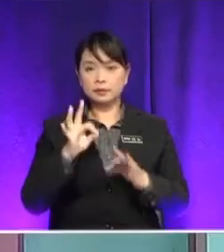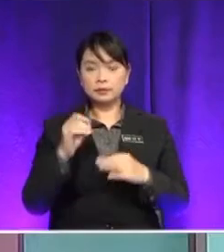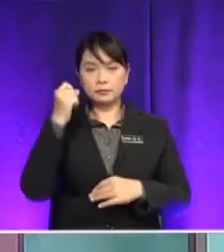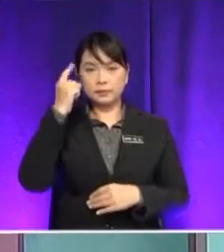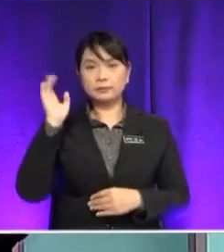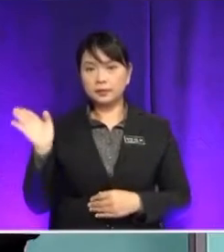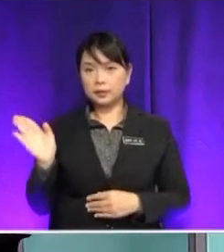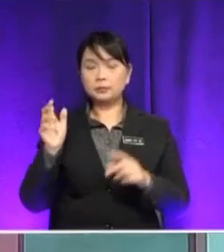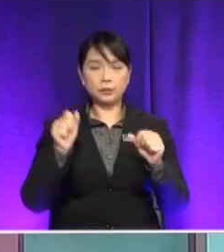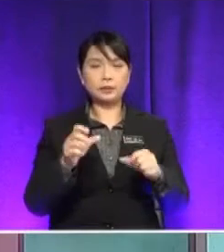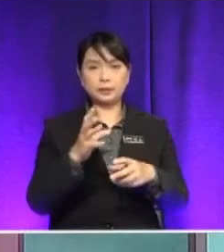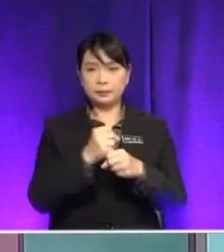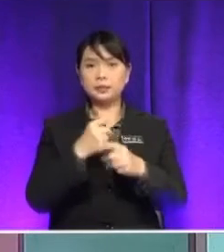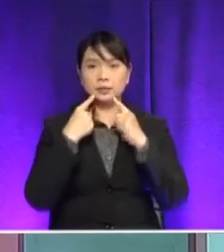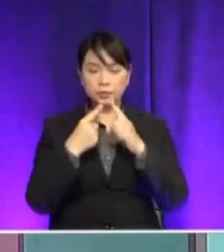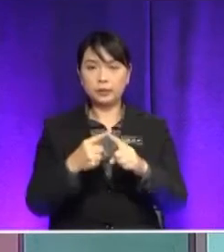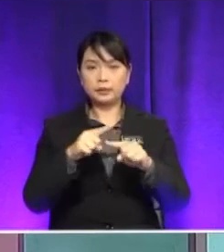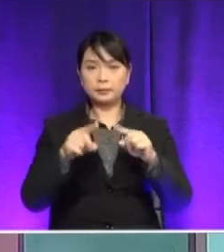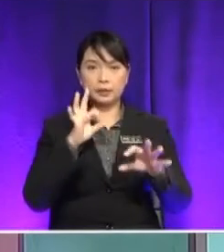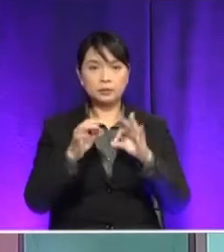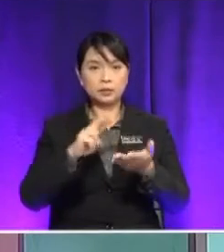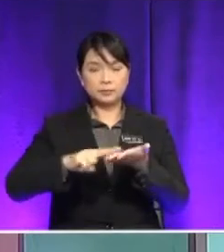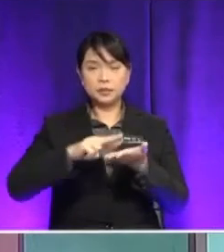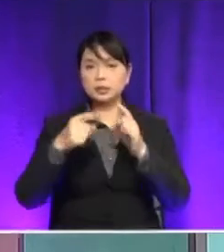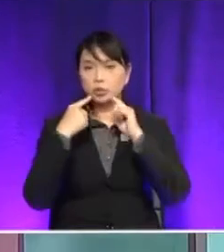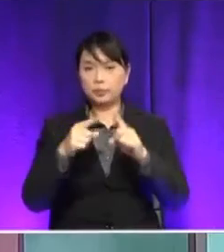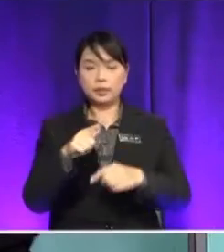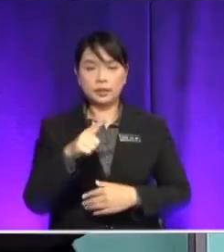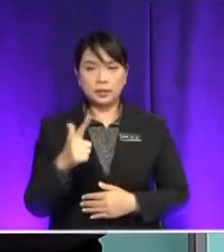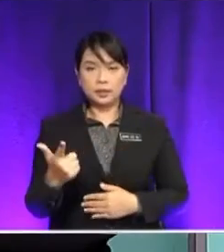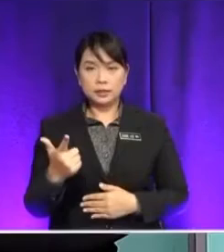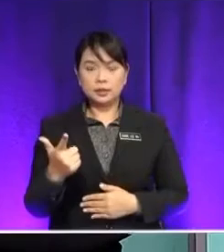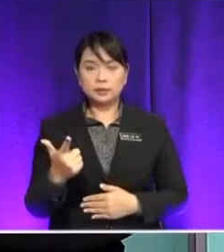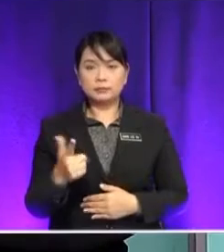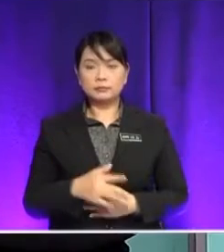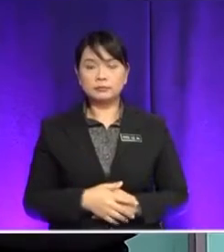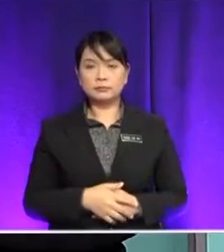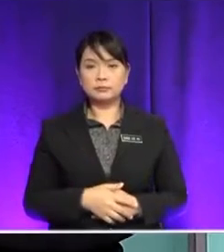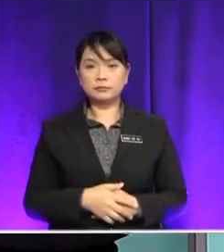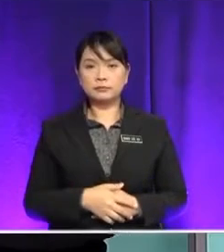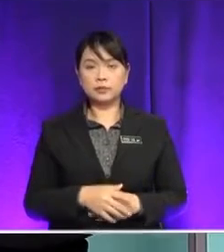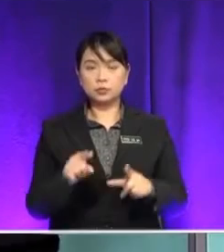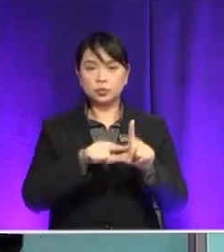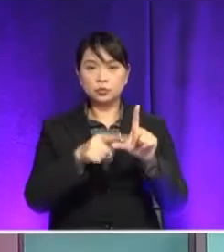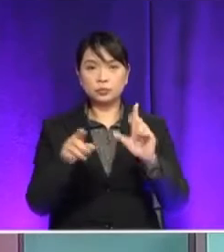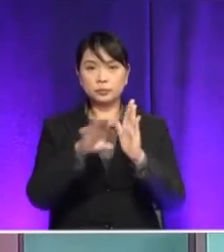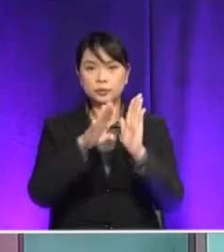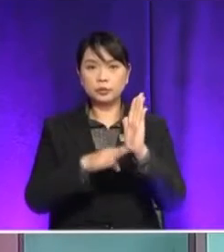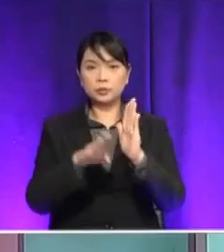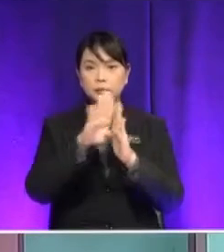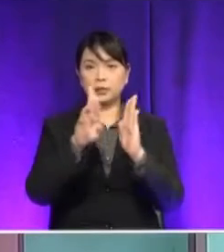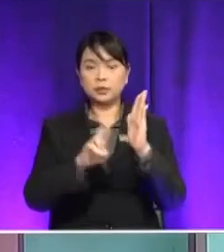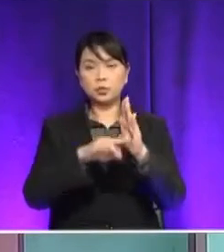Tetapi kalau kita baca jawaban-jawaban lain contohnya bisu duk gelombang terpantul berkurang berkurang di akan